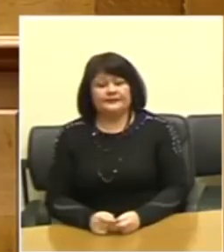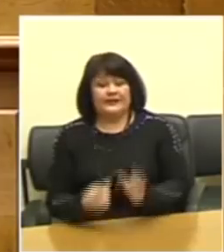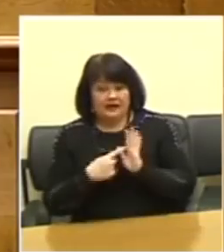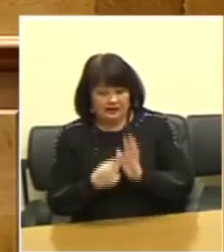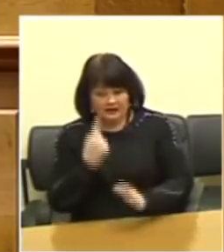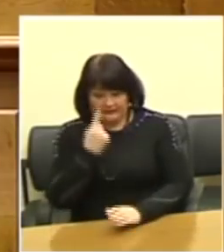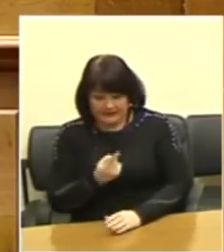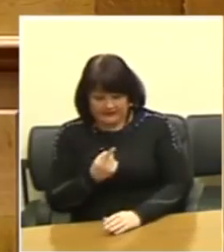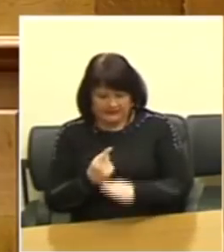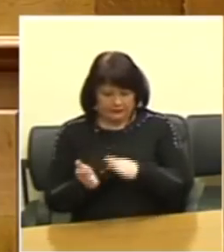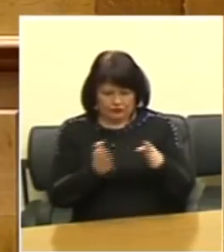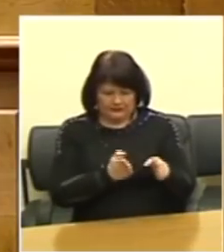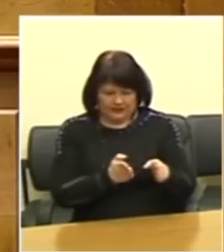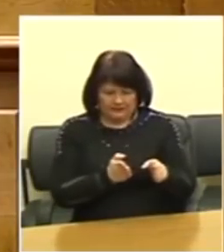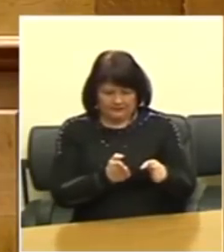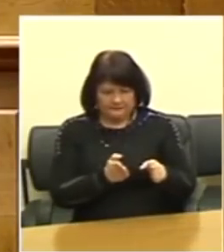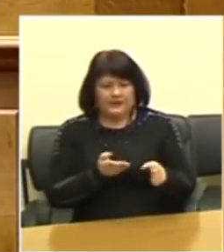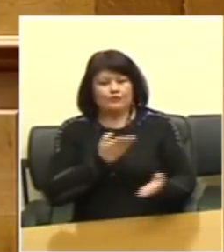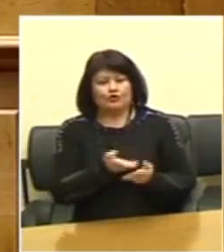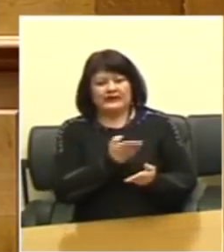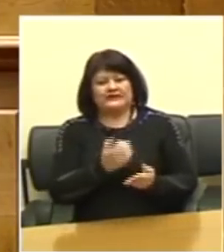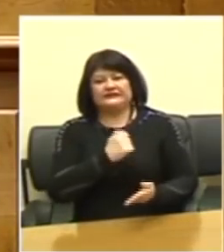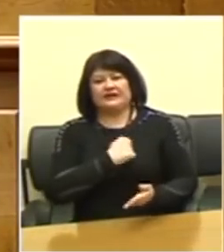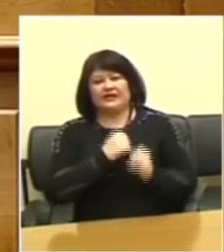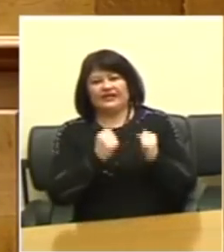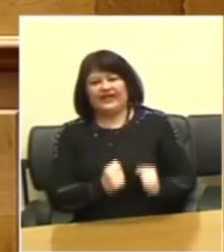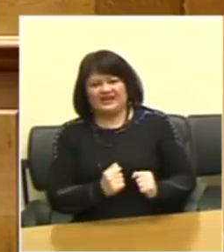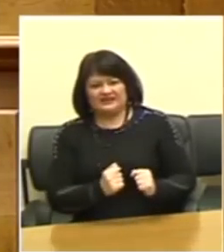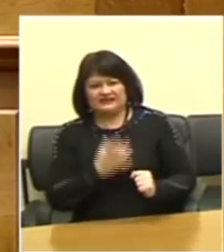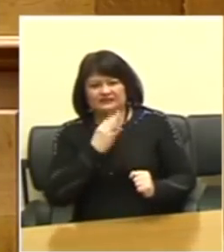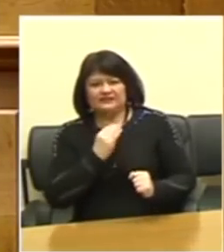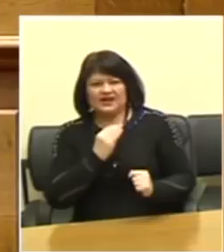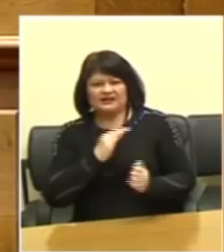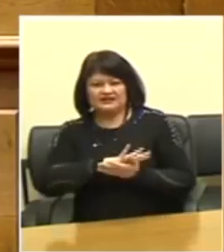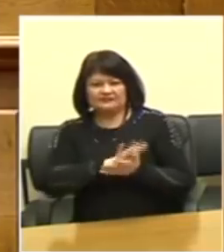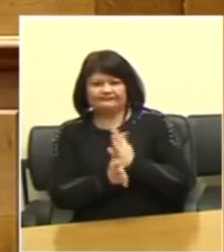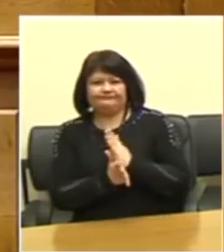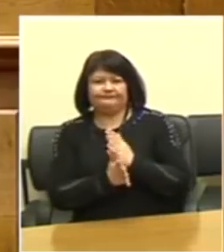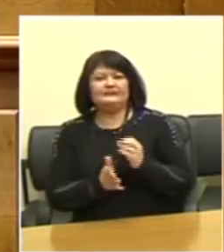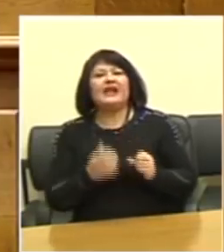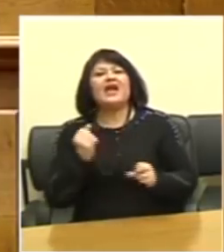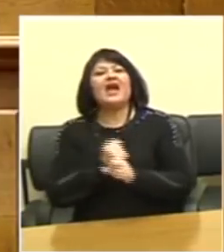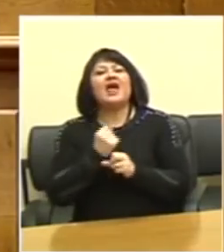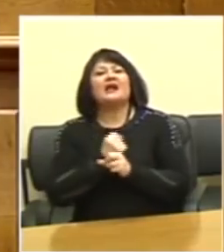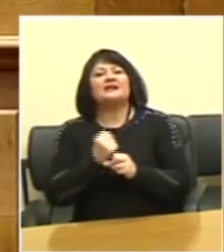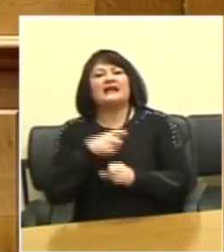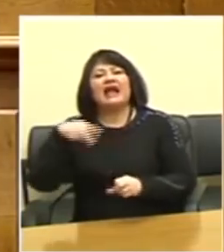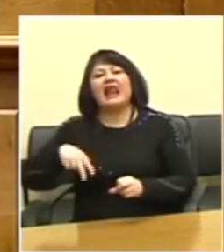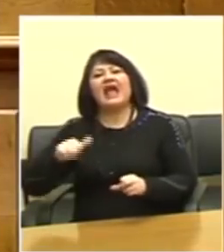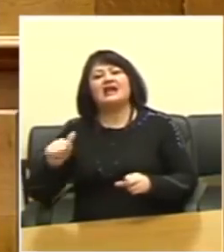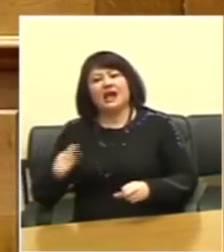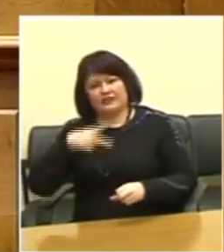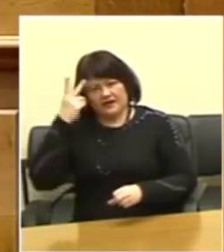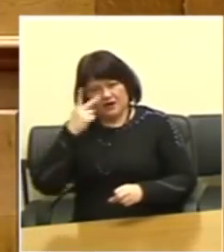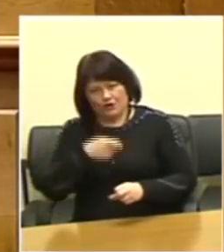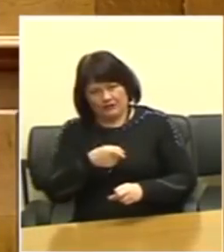Αναδεικνύονται από τη μια οι θέσεις και οι προτάσεις που τσακίζουν εργατικά λαϊκά δικαιώματα, τις οποίες